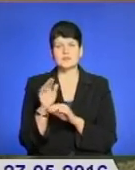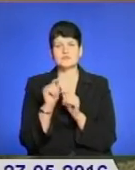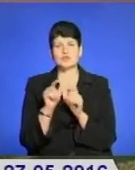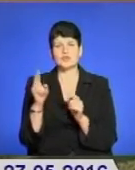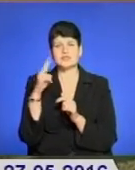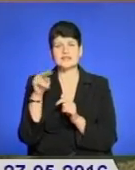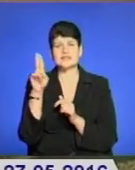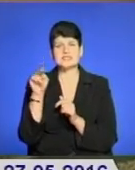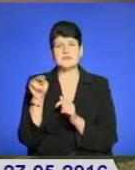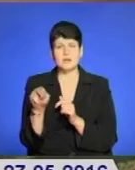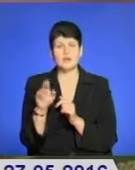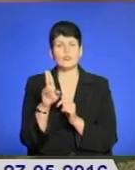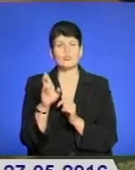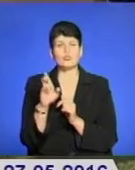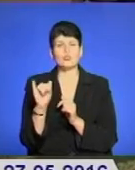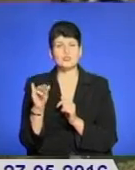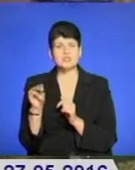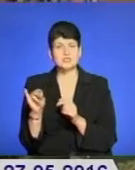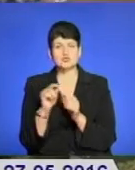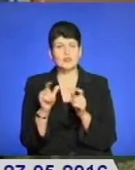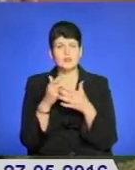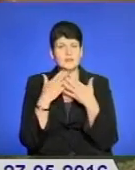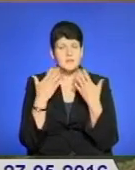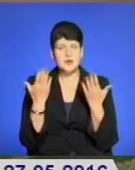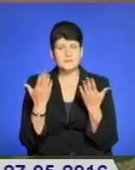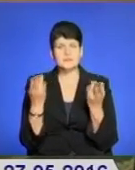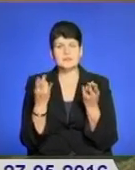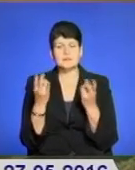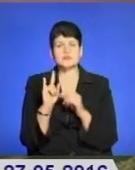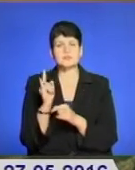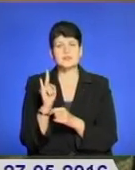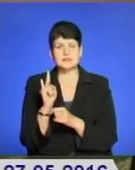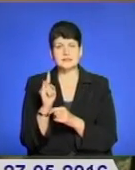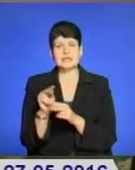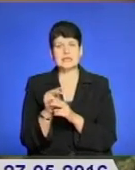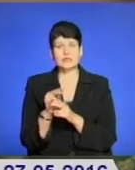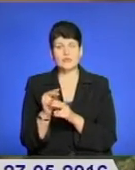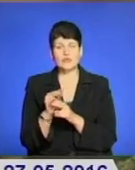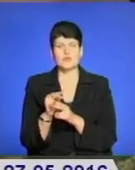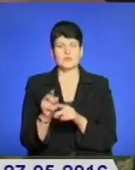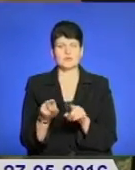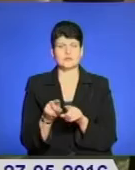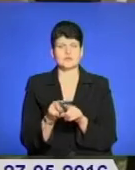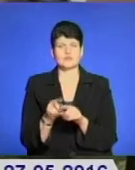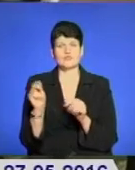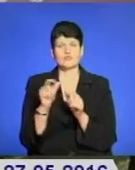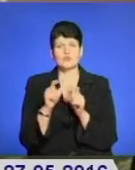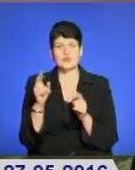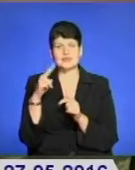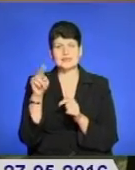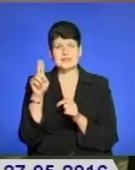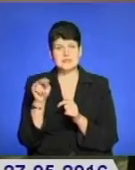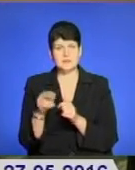ДЦП. У Бучачі немає школи. Треба, щоб дитину лікували одночасно в школі ДЦП,